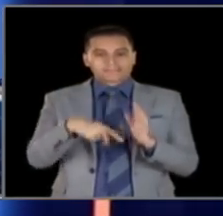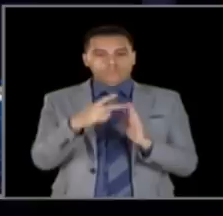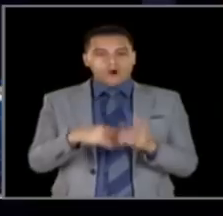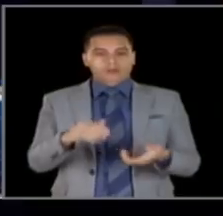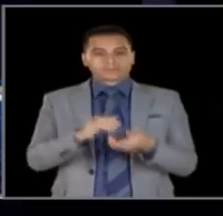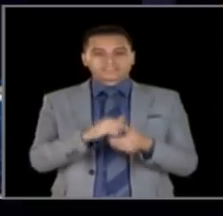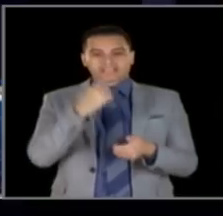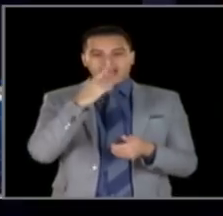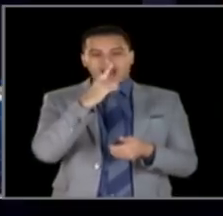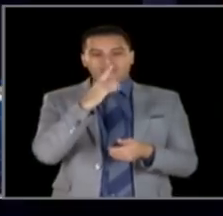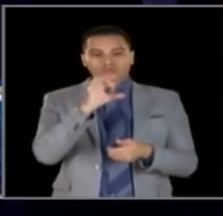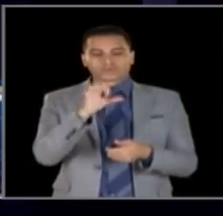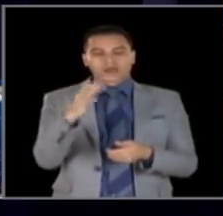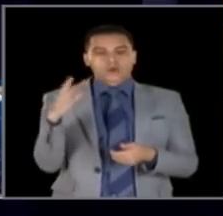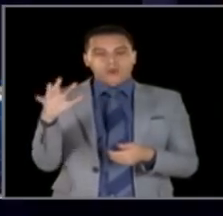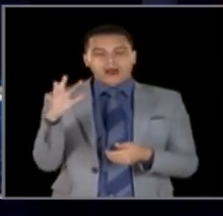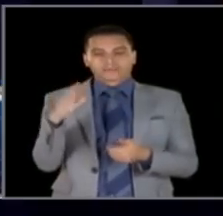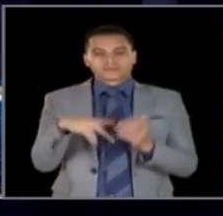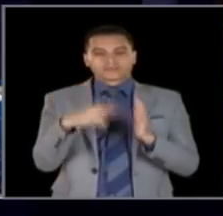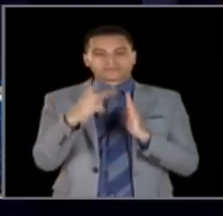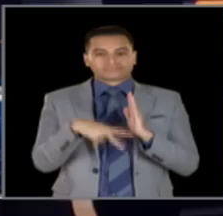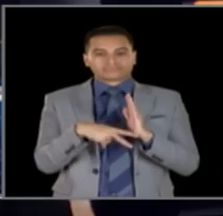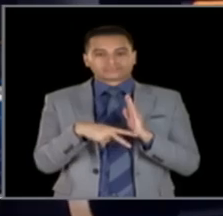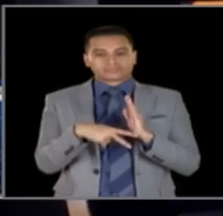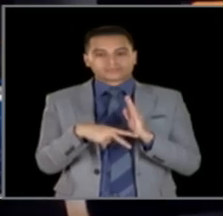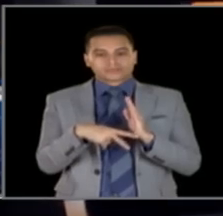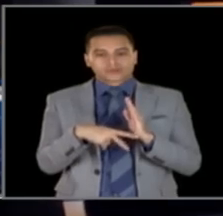المفاوضات انتهت في 17 نوفمبر.